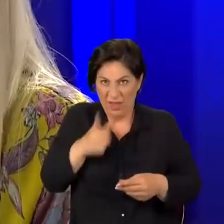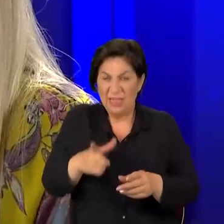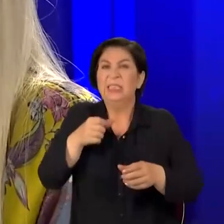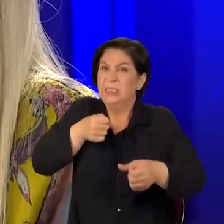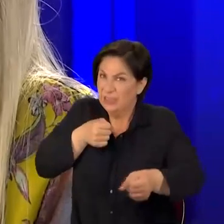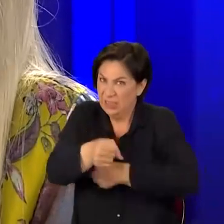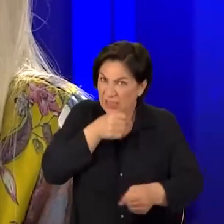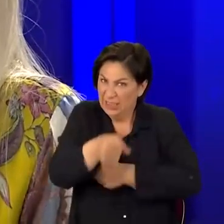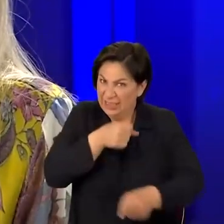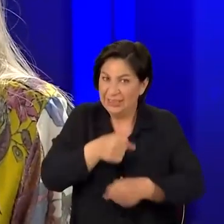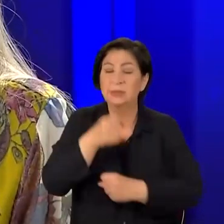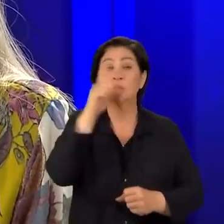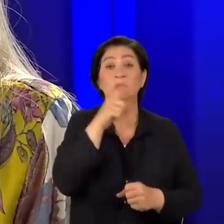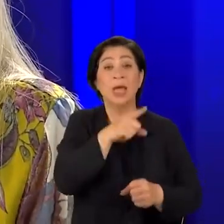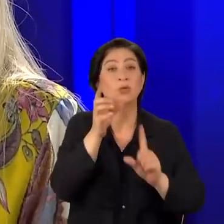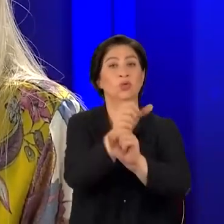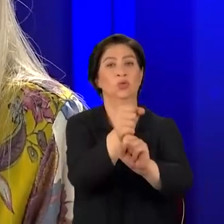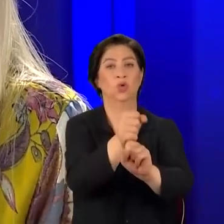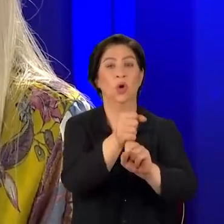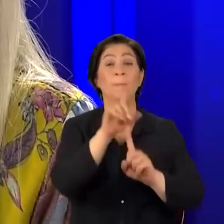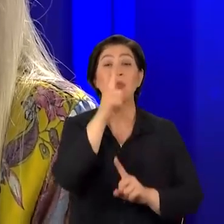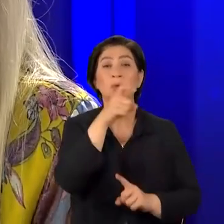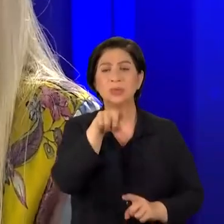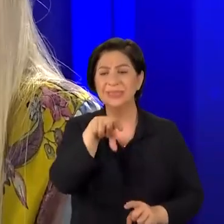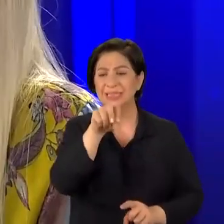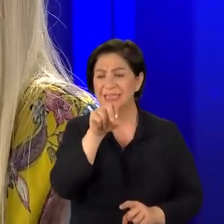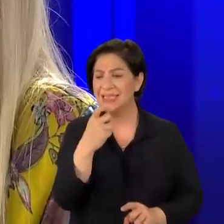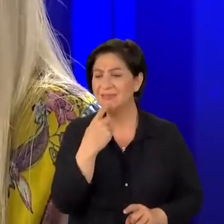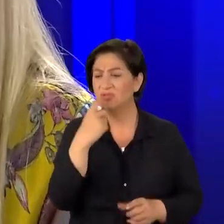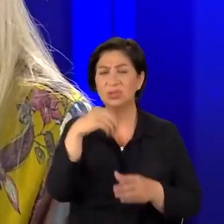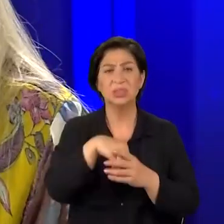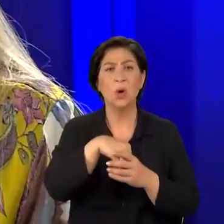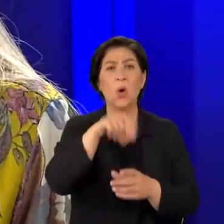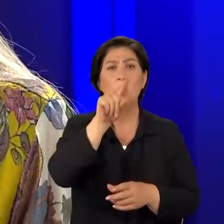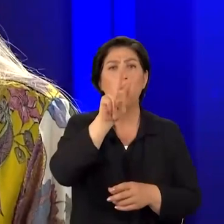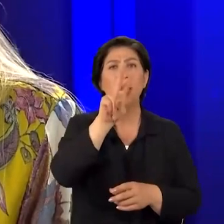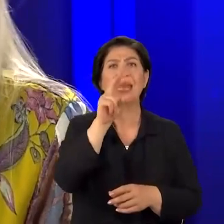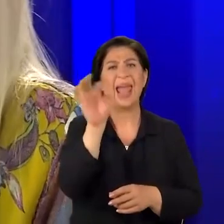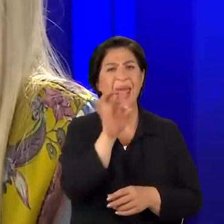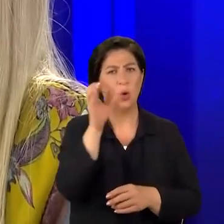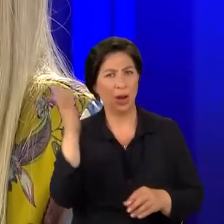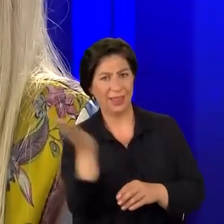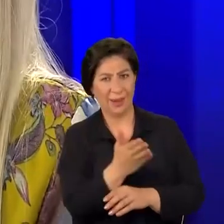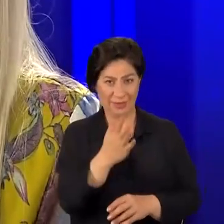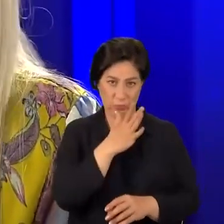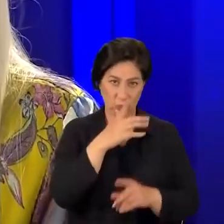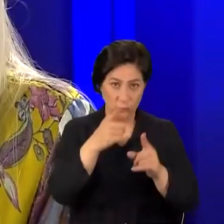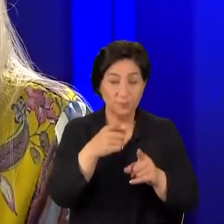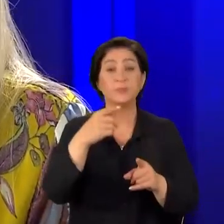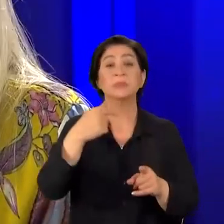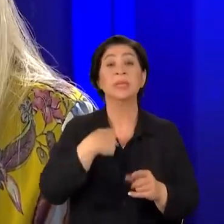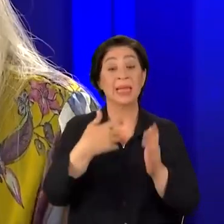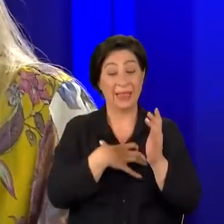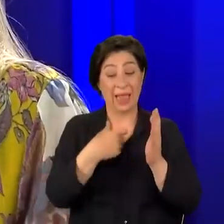direniş. Yani 1980'li yıllarda aslında tabii biz 12 Eylül darbesini yaşadık. Kendi adıma